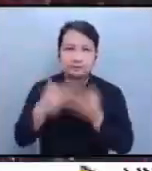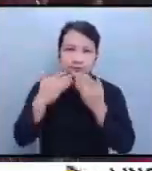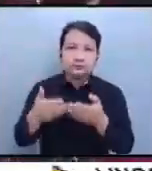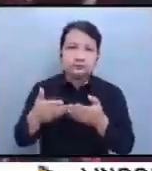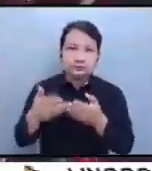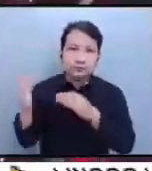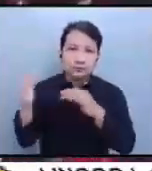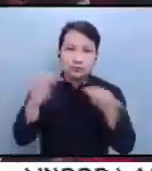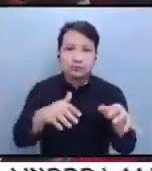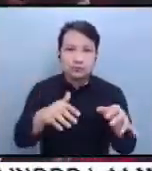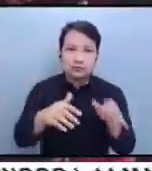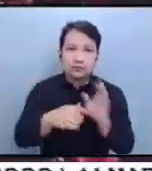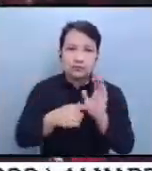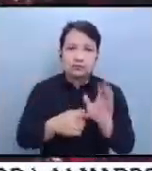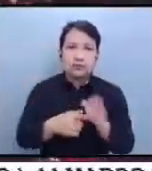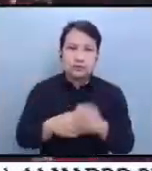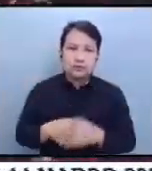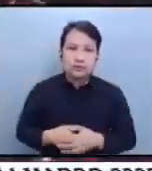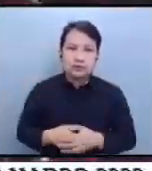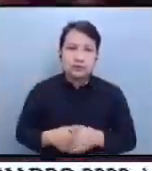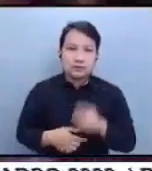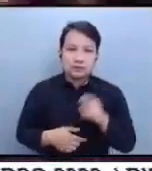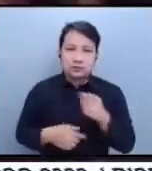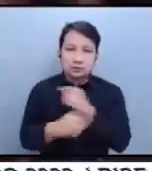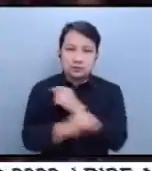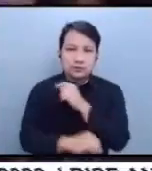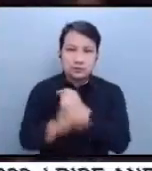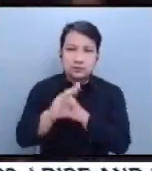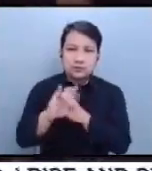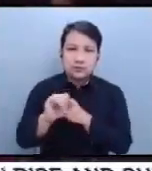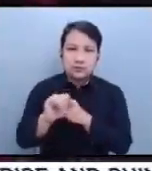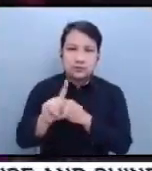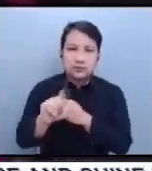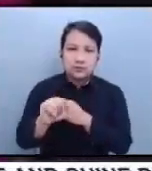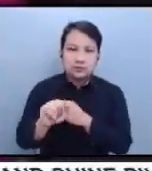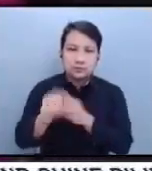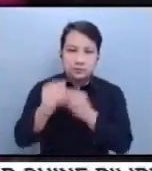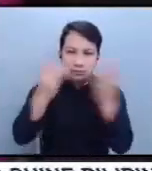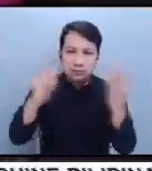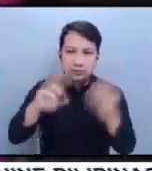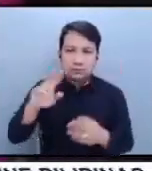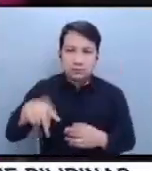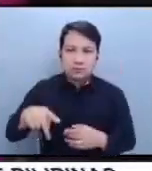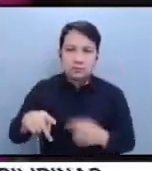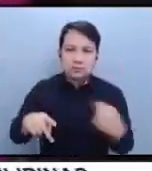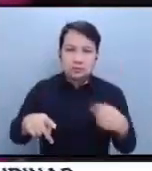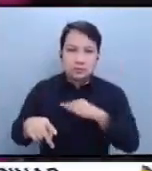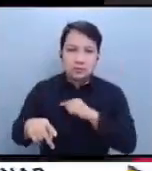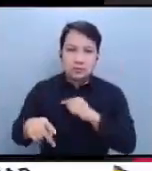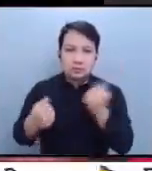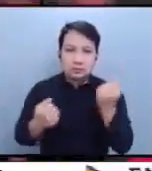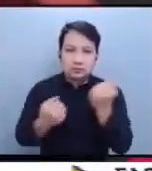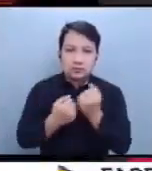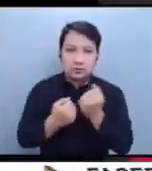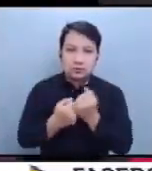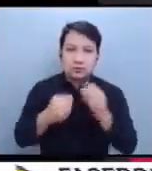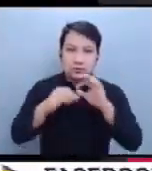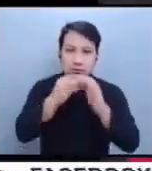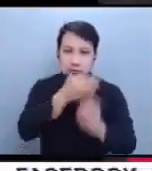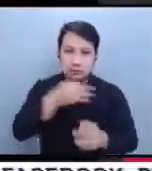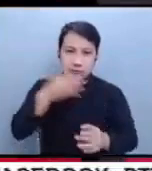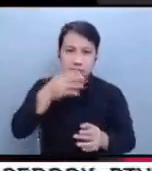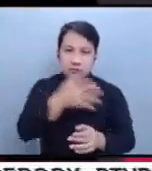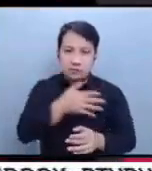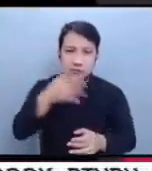na volunteers. Sa Isabela People's Rally ay binigyang diin ni VP Robredo ang kanilang programa sa mga magsasaka. Kaya yung